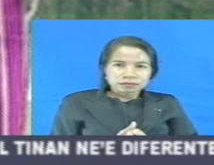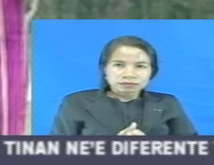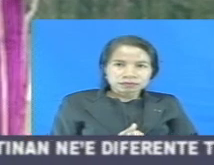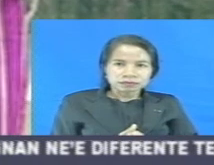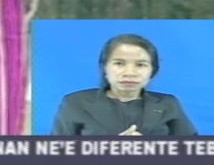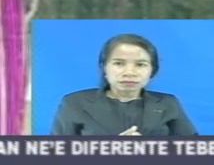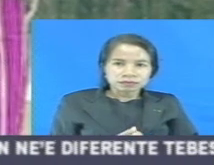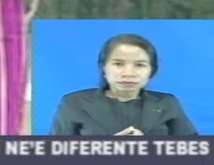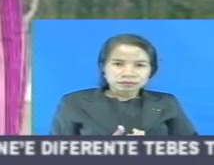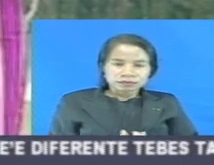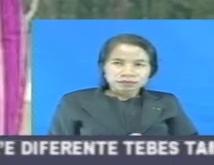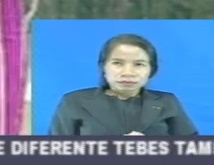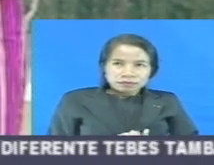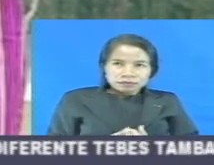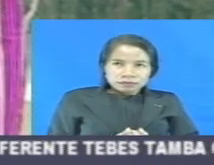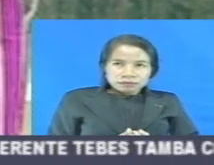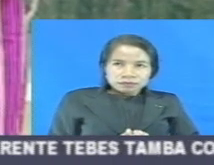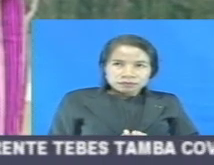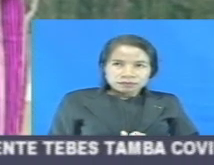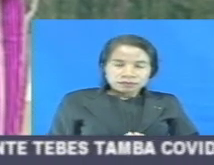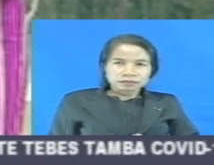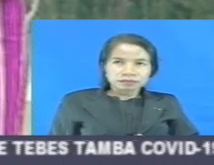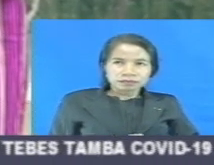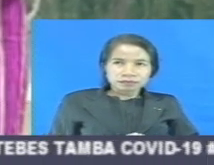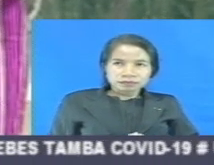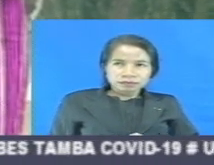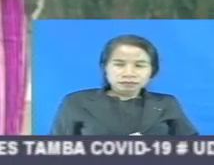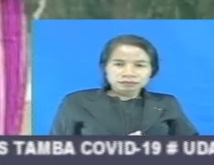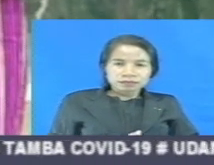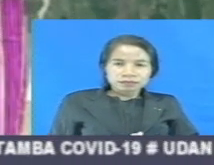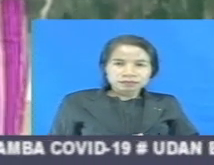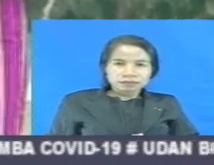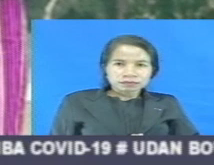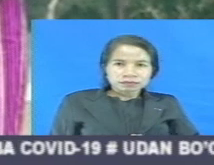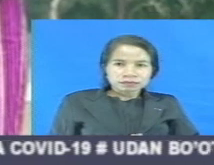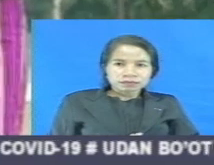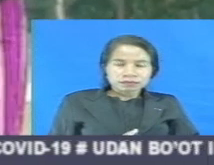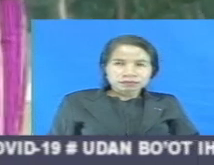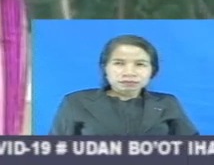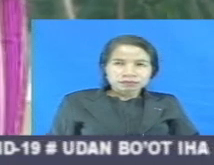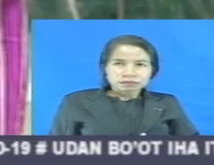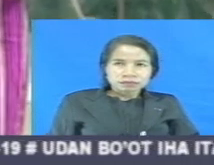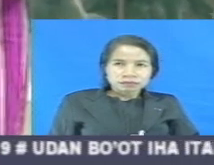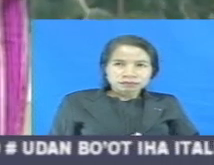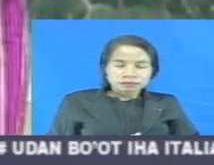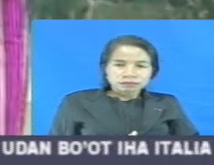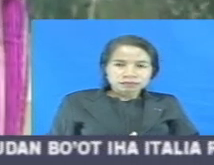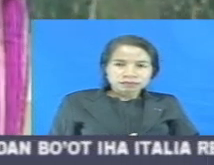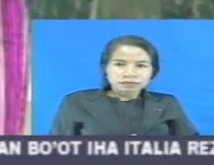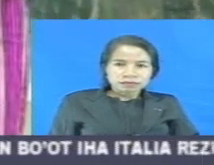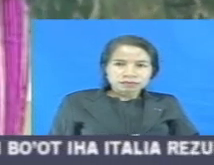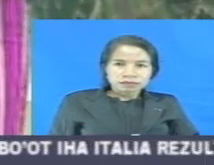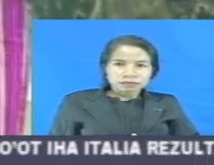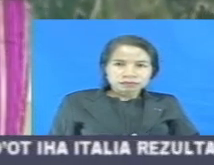dia ko brigada belon timoti no mos belon ersilia iha estudio dia telespetador sira mutu fala dulsia tilman iha previsan tempo ba